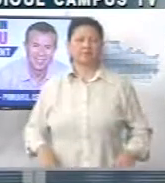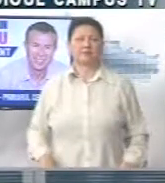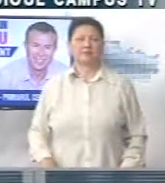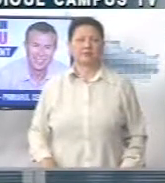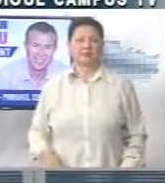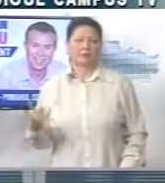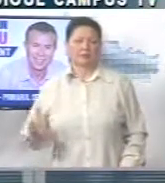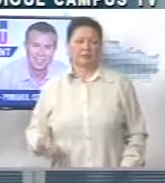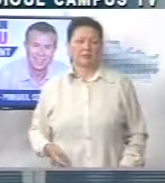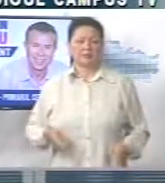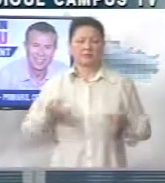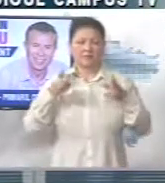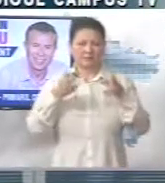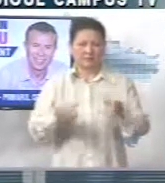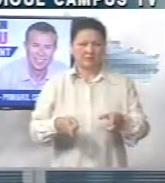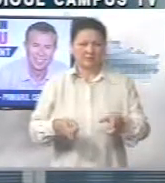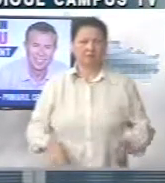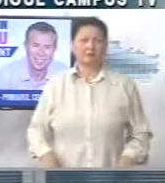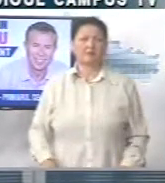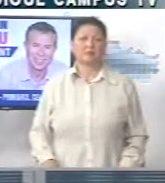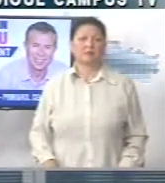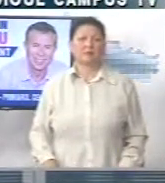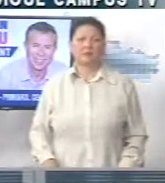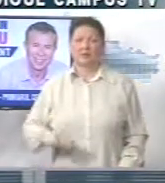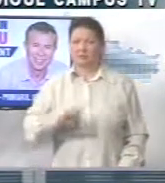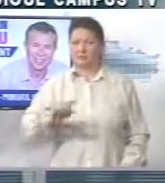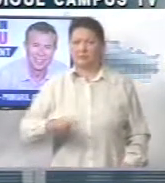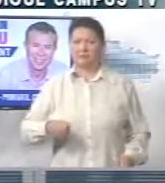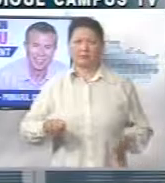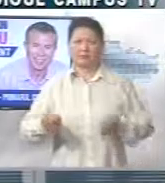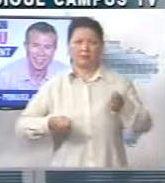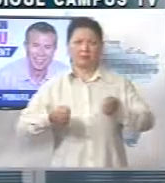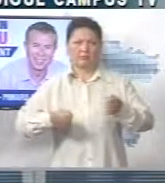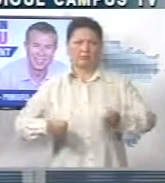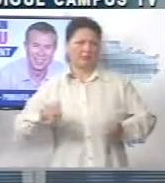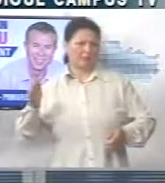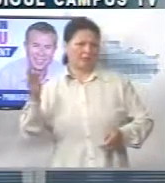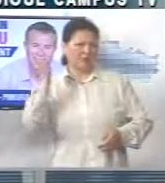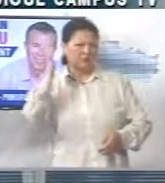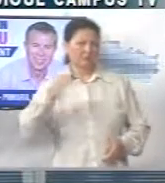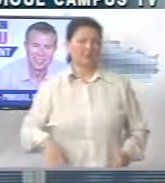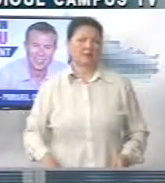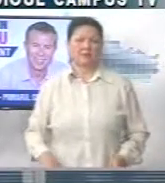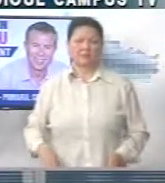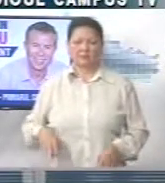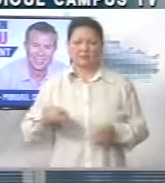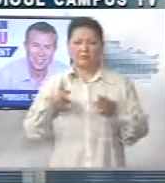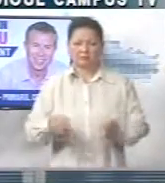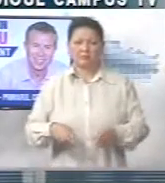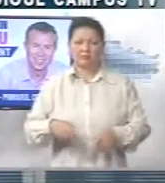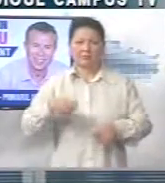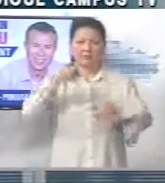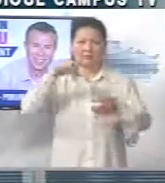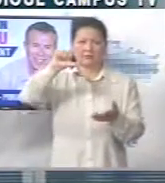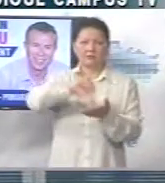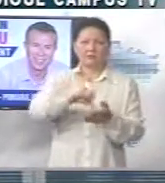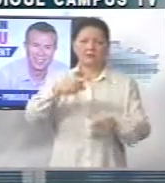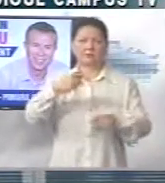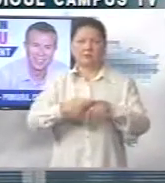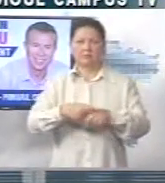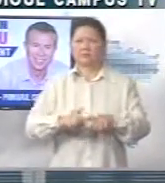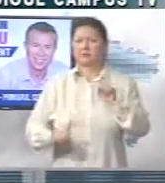stație de autobuz, nu în trecere, nu care pe care, nu să luăm călători din mijlocul intersecției, blocăm circulația, că e pe roșu, că e pe